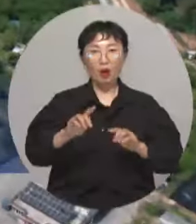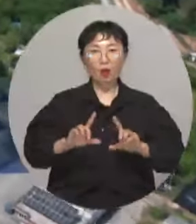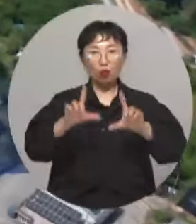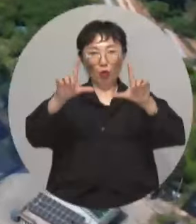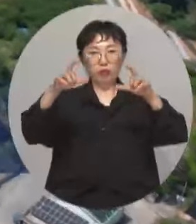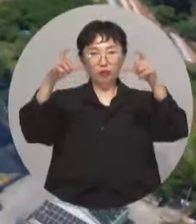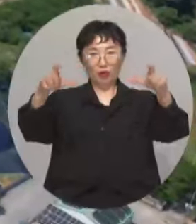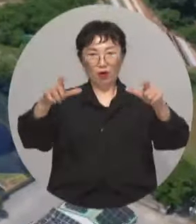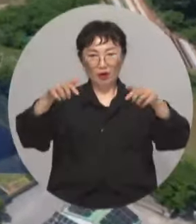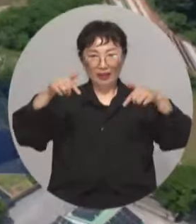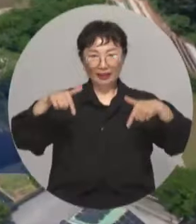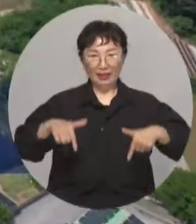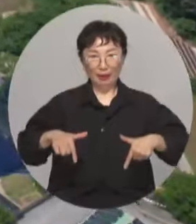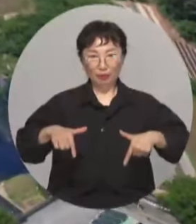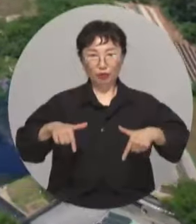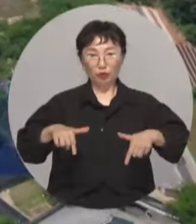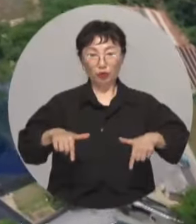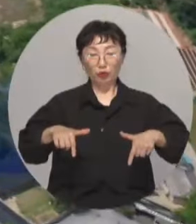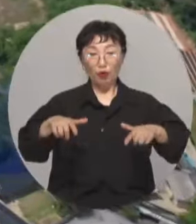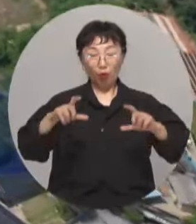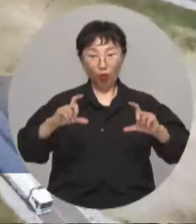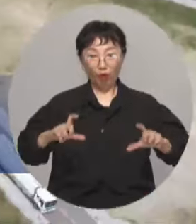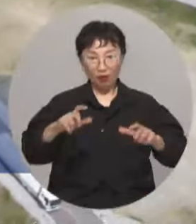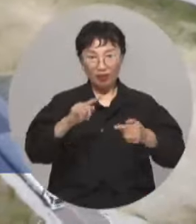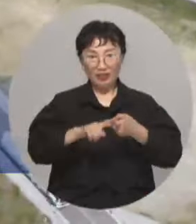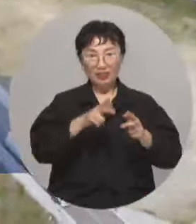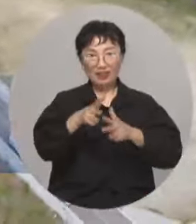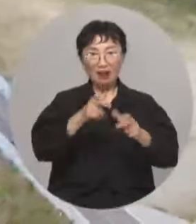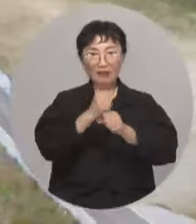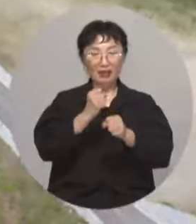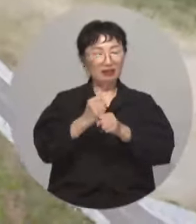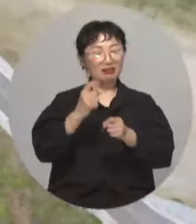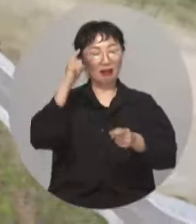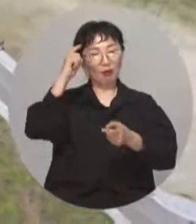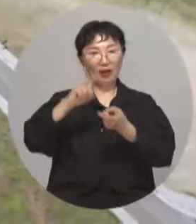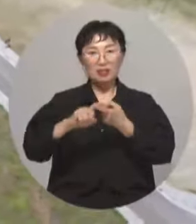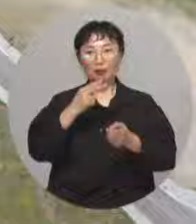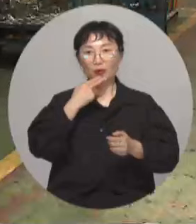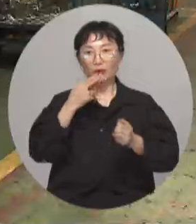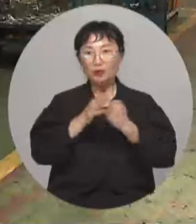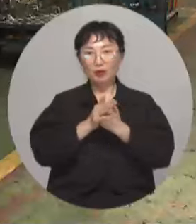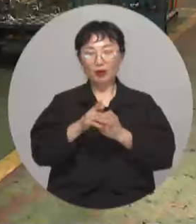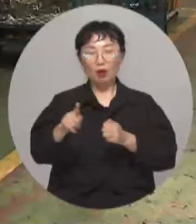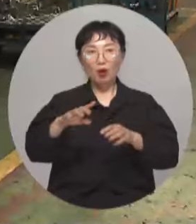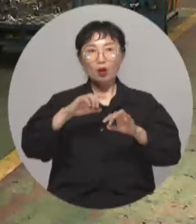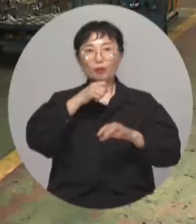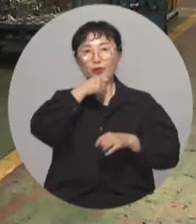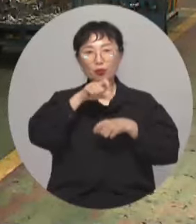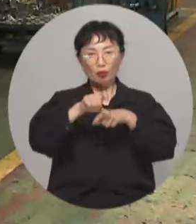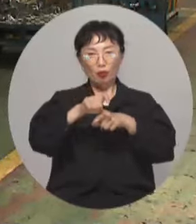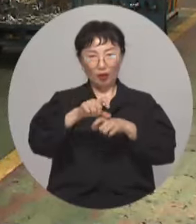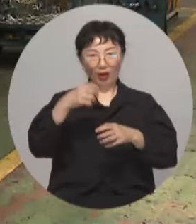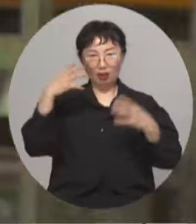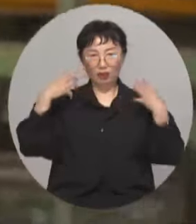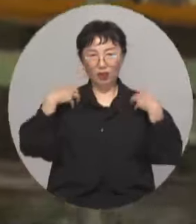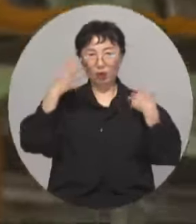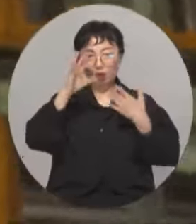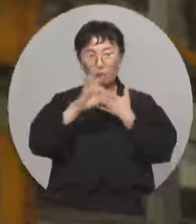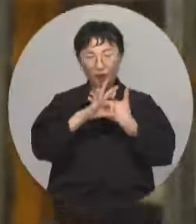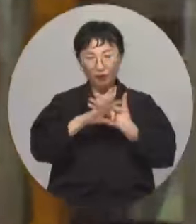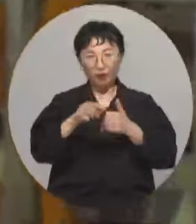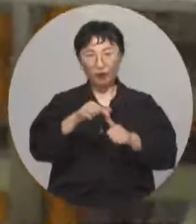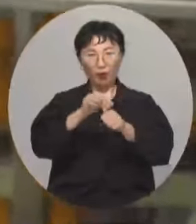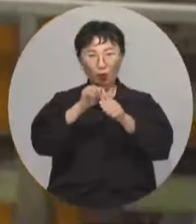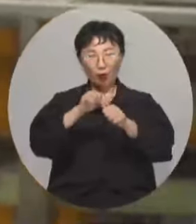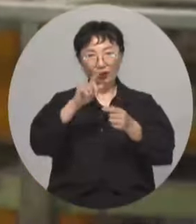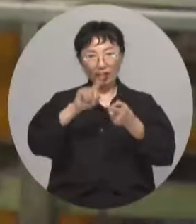사실 산업단지 만드는데 별로 관심이 없어요 통계청이 발표한 상반기 지역별 고용 조사에 따르면